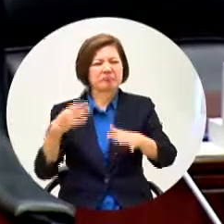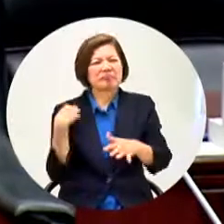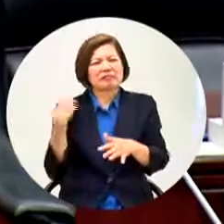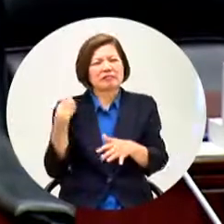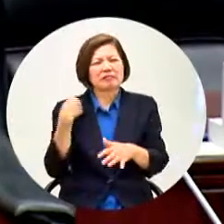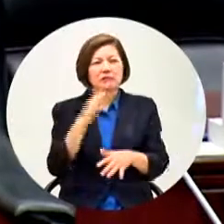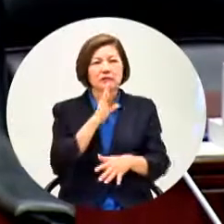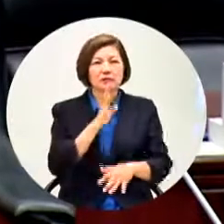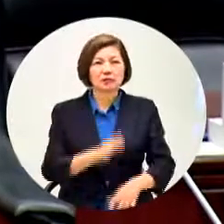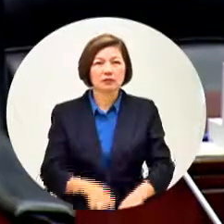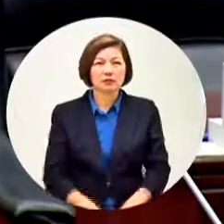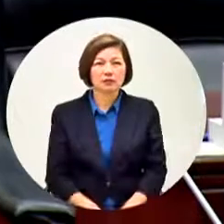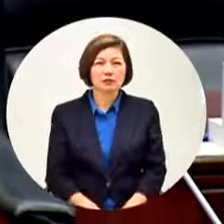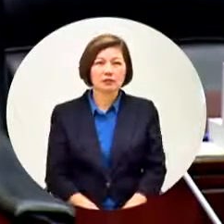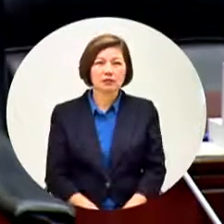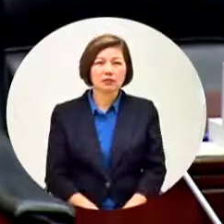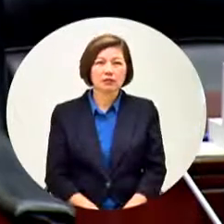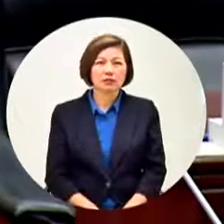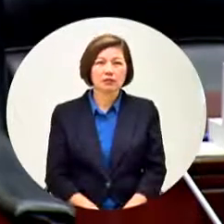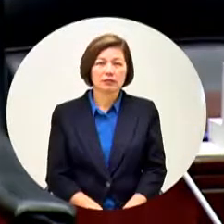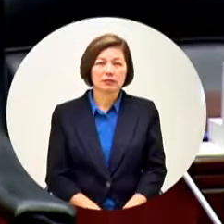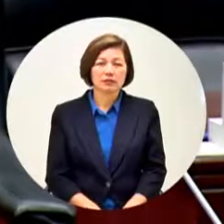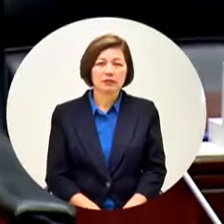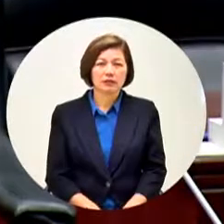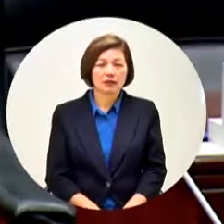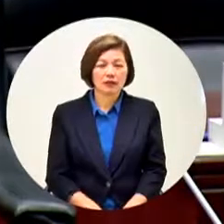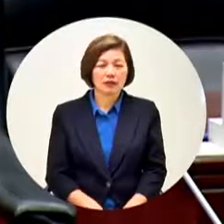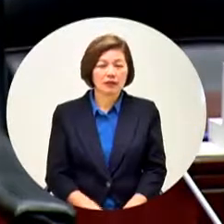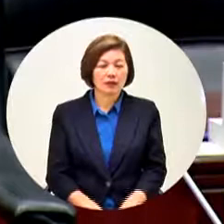怎？你看这主河啊，